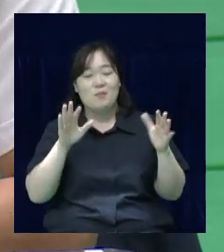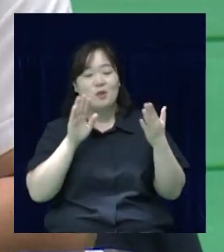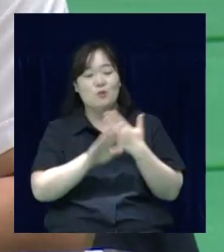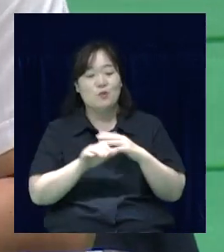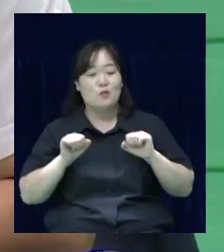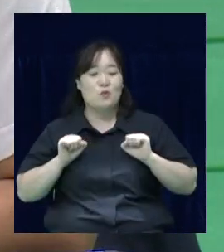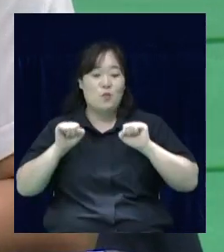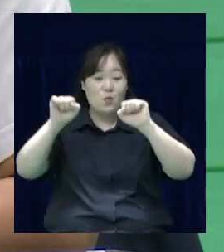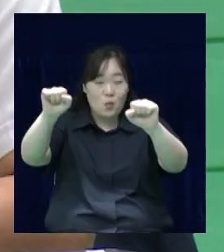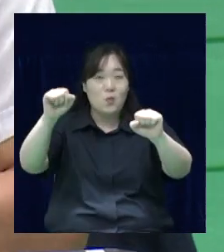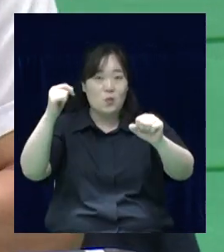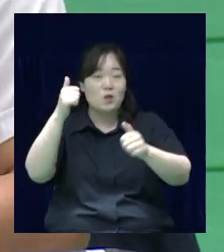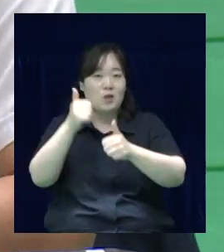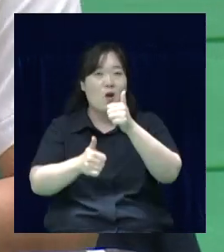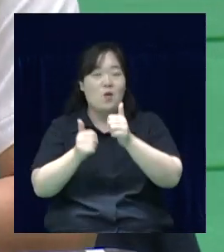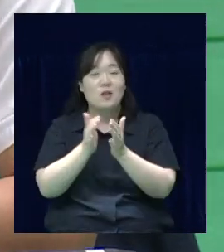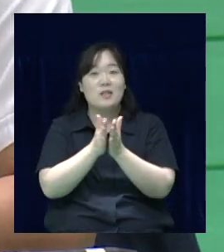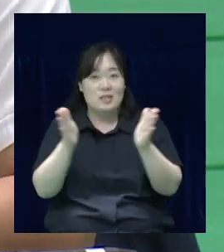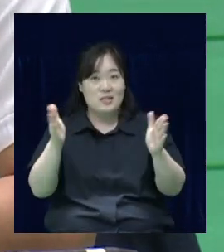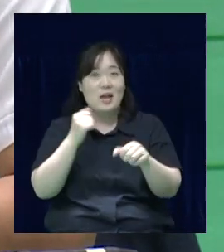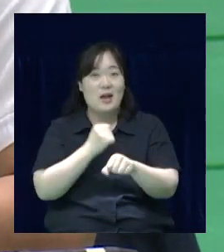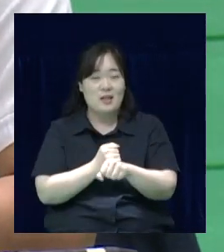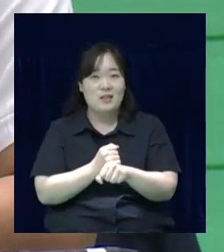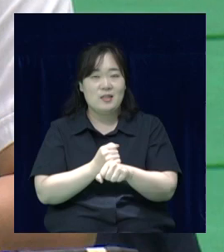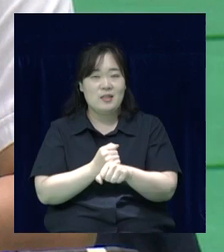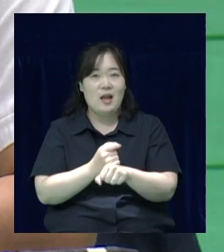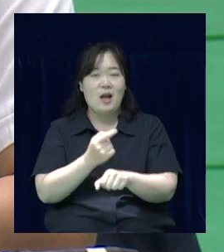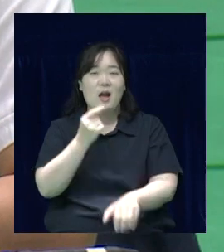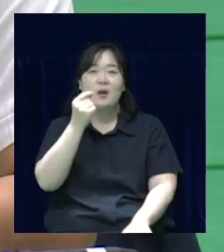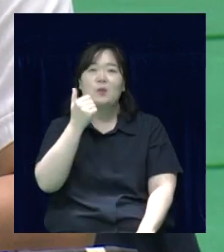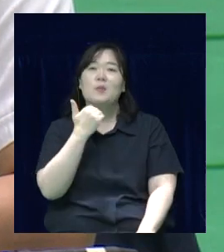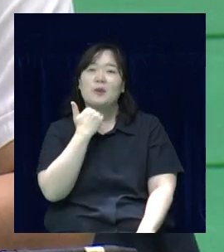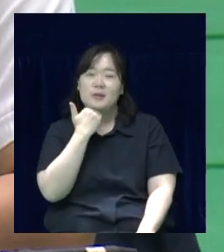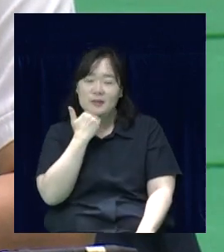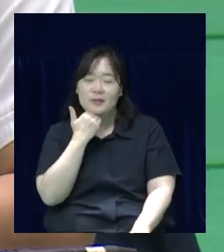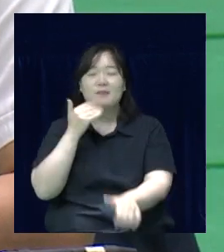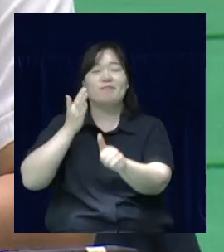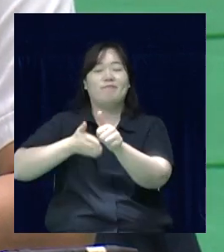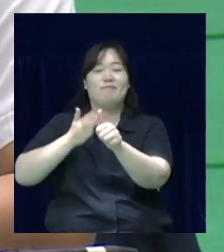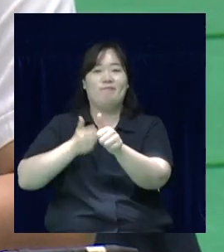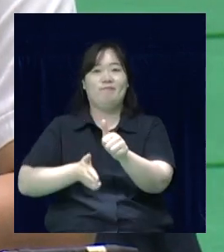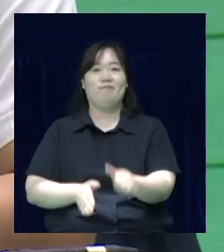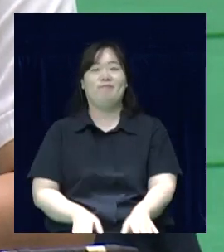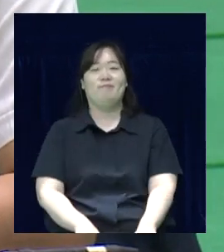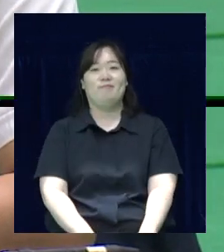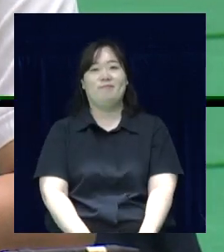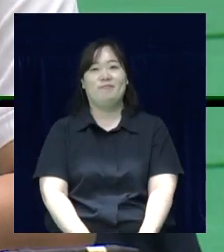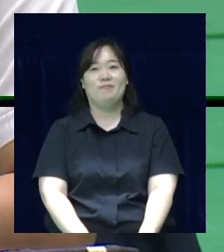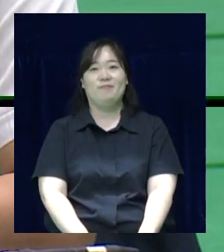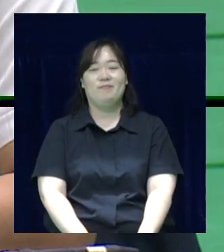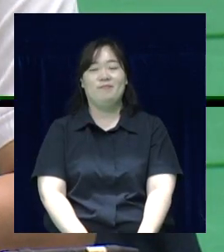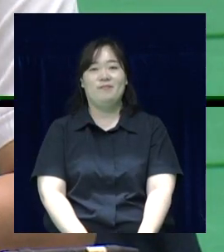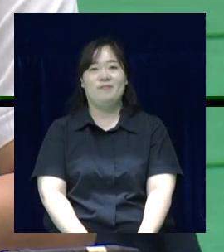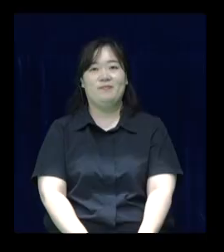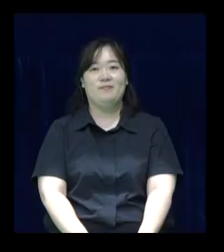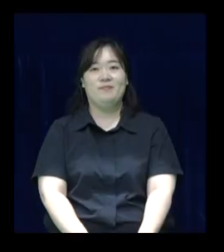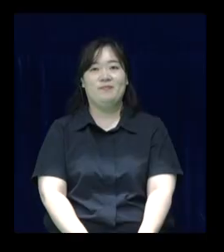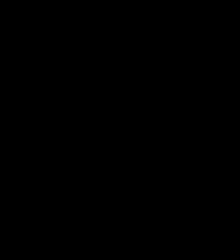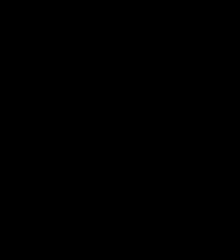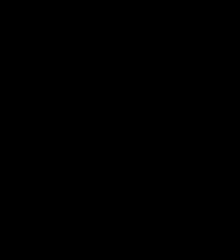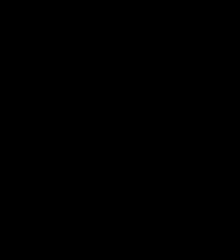웨이트리프팅 이어질 예정입니다. 저희는 잠시 후에 돌아와서 다시 한번 이 남자부 경기 이어드리도록 하겠습니다. 여기는 홍선입니다.